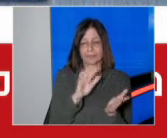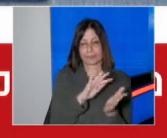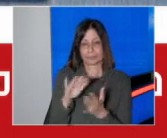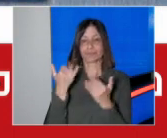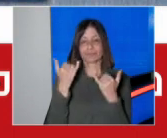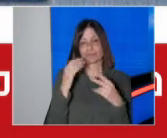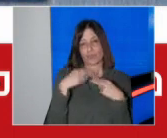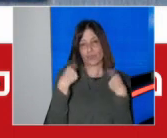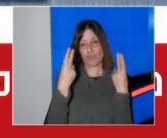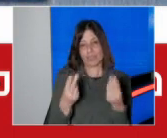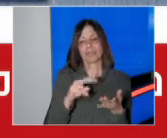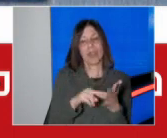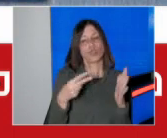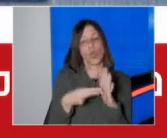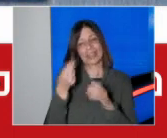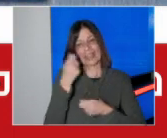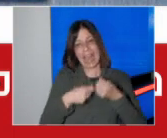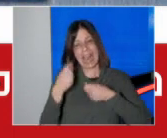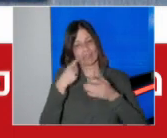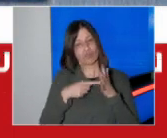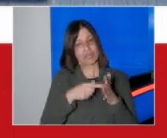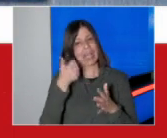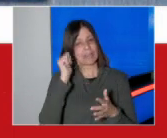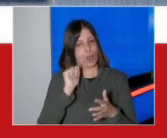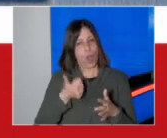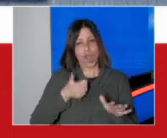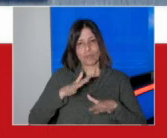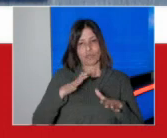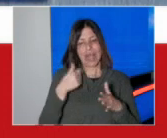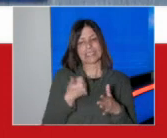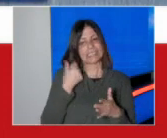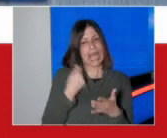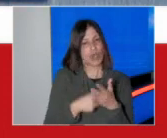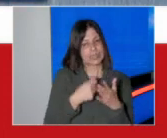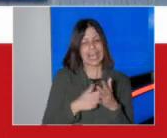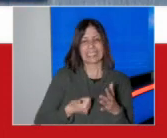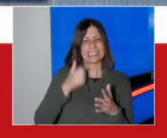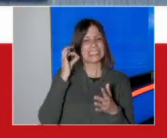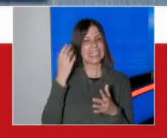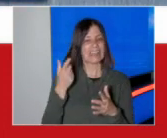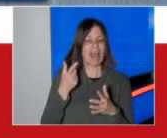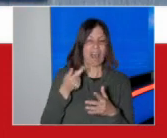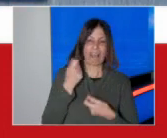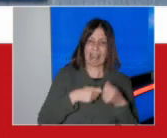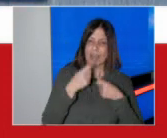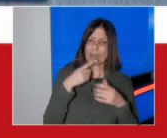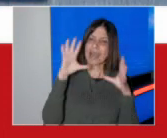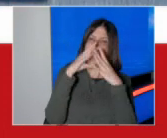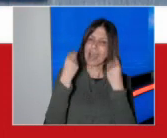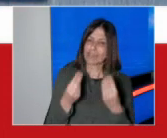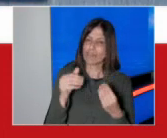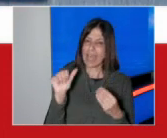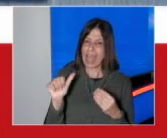ועכשיו אנחנו חוזרים לתוכנית הכלכלית שהוצגה אתמול על ידי ראש הממשלה, שר האוצר ושרת הכלכלה. אומרים ערב טוב לדוקטור אלכס קומן,